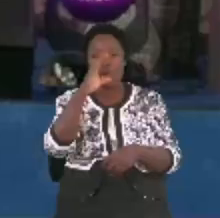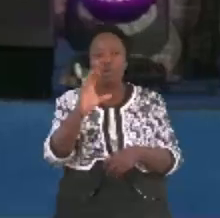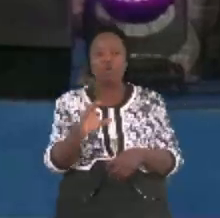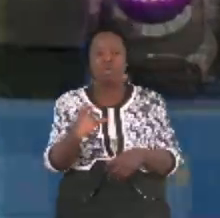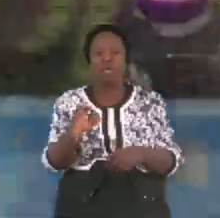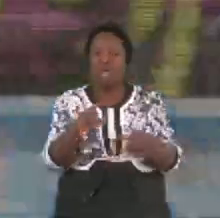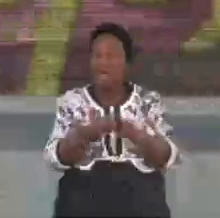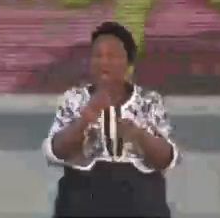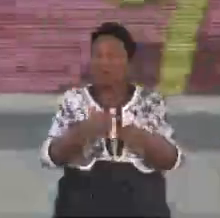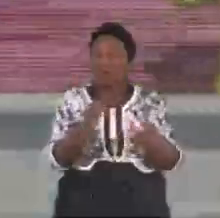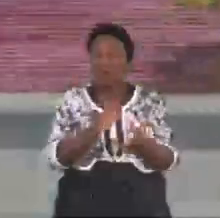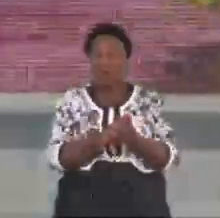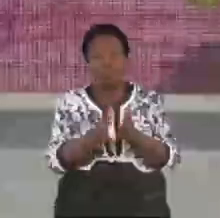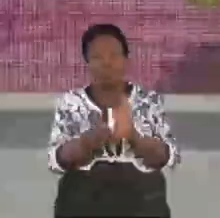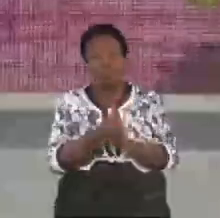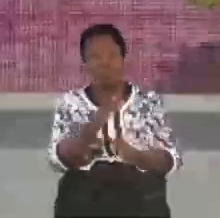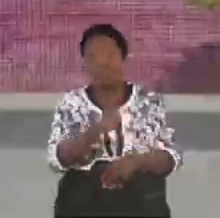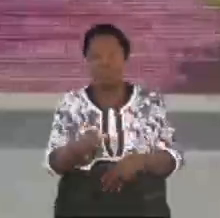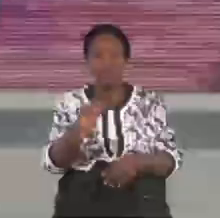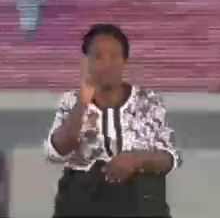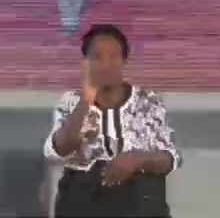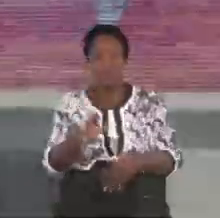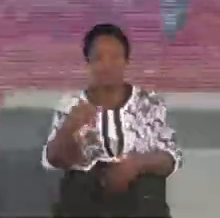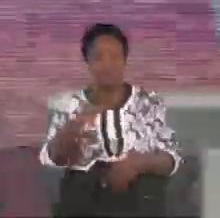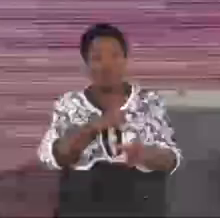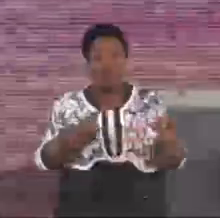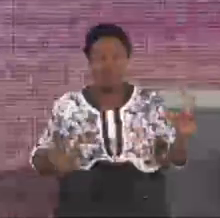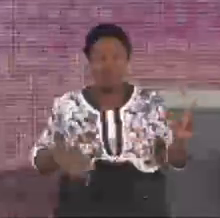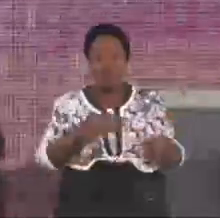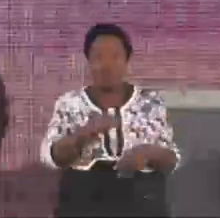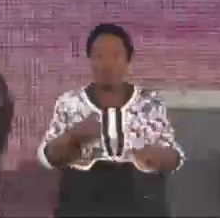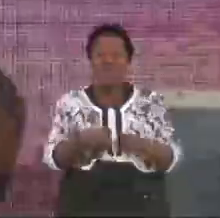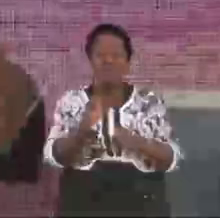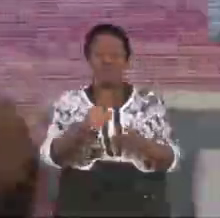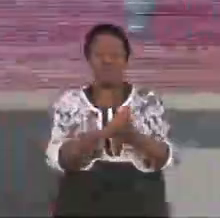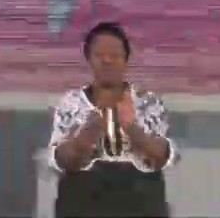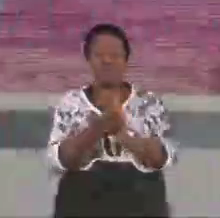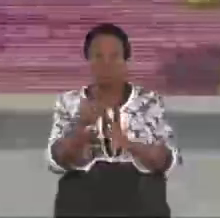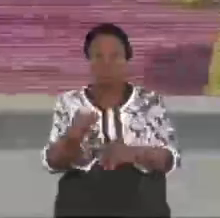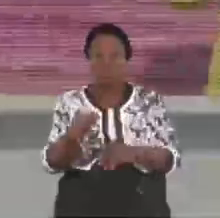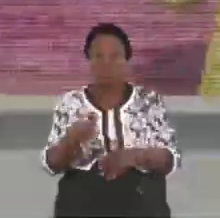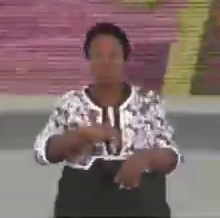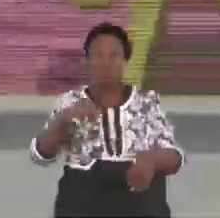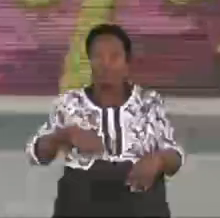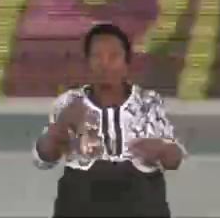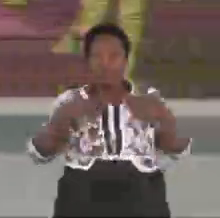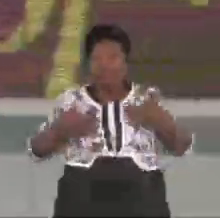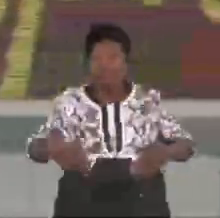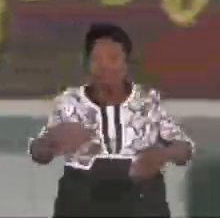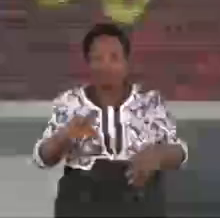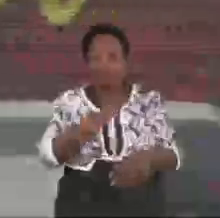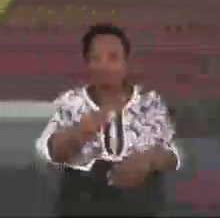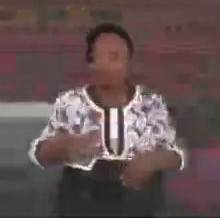Quand vous devenez ministre du Seigneur, quand vous devenez membre du corps de Christ, vous devez donc